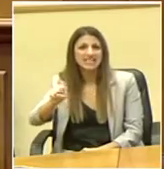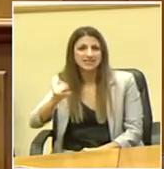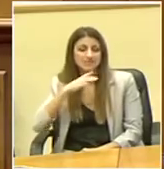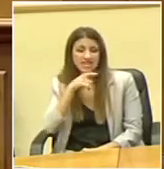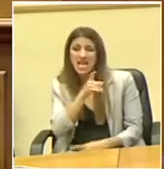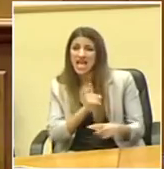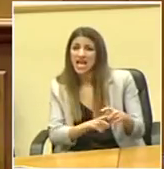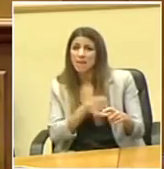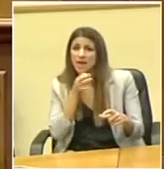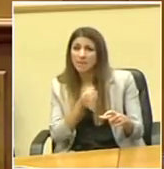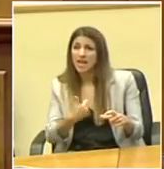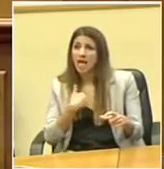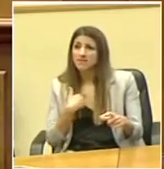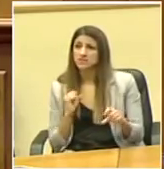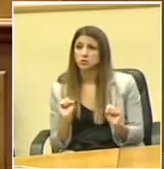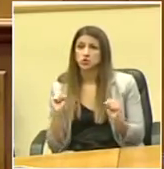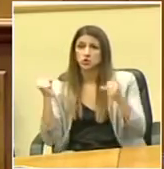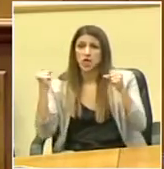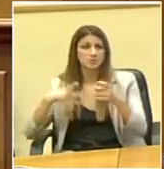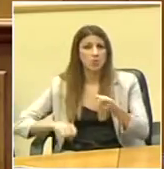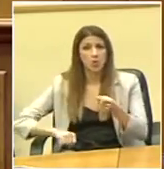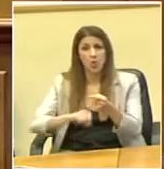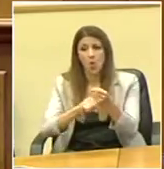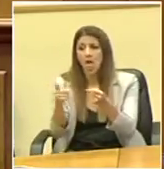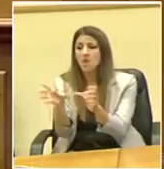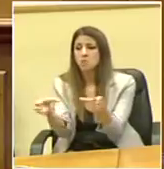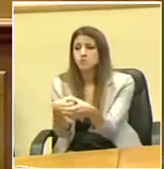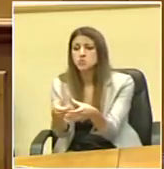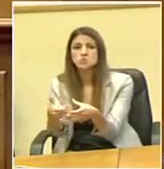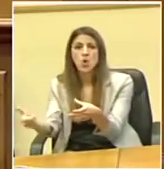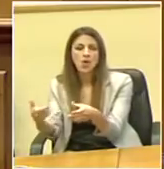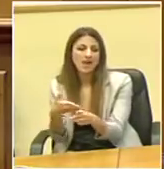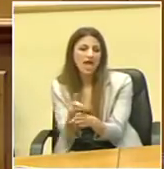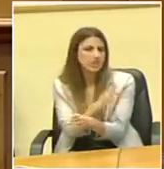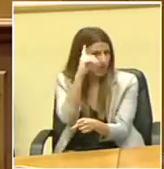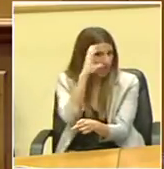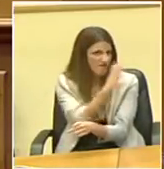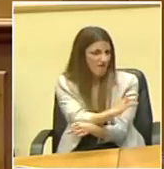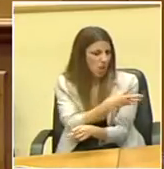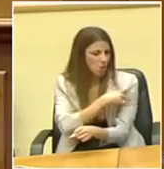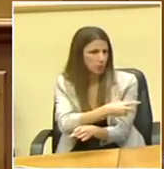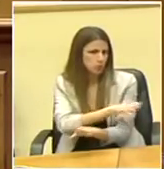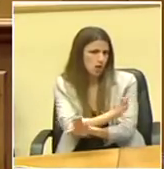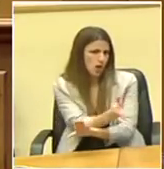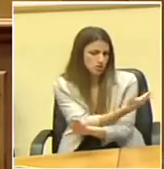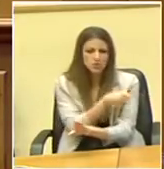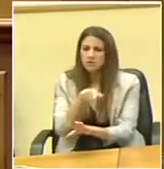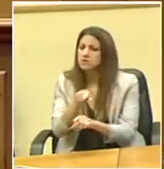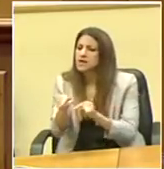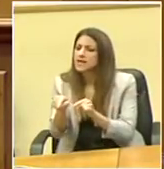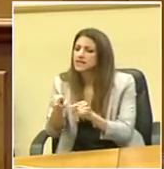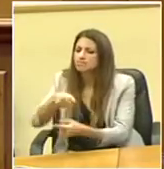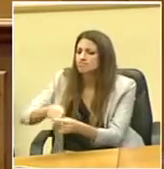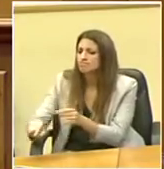σε μία τάξη. Δηλαδή δεν ασχολούμαστε με το κεφάλαιο και αυτό που κάνουμε είναι ότι